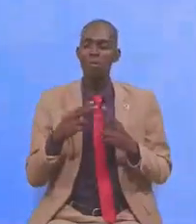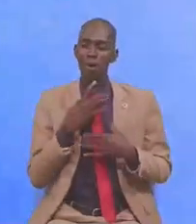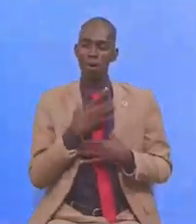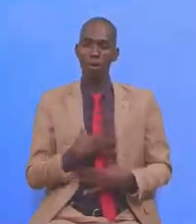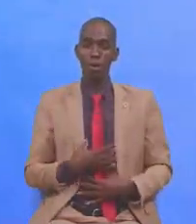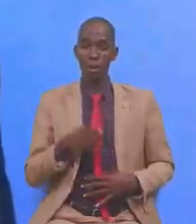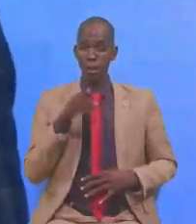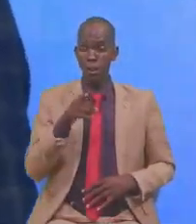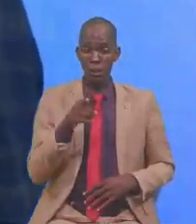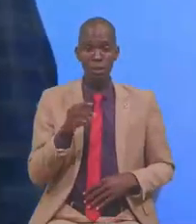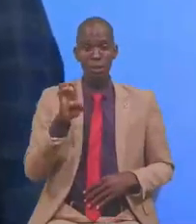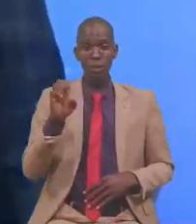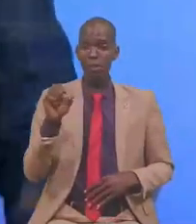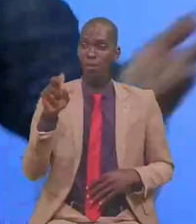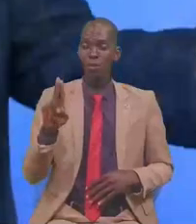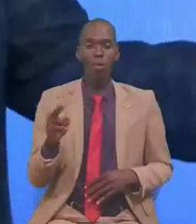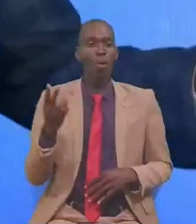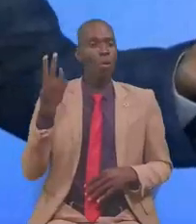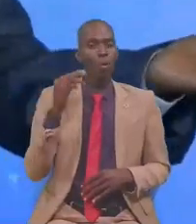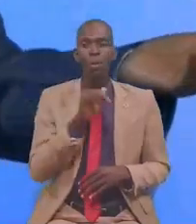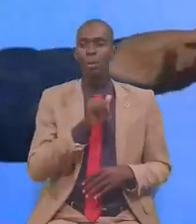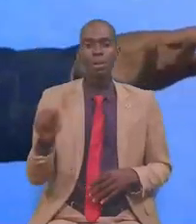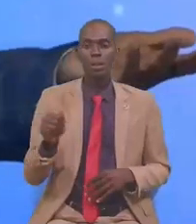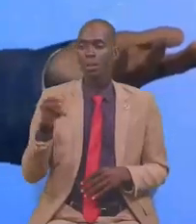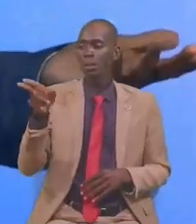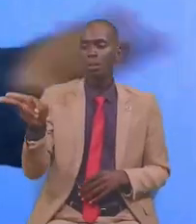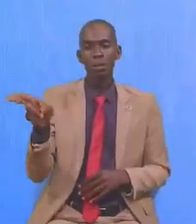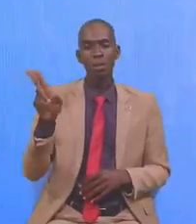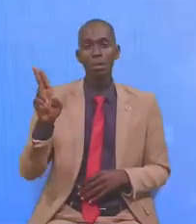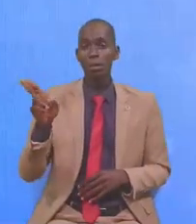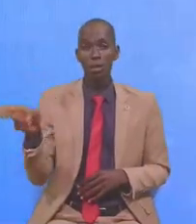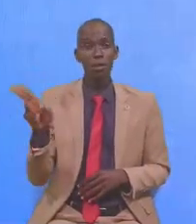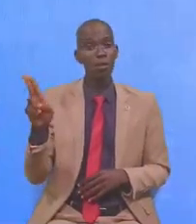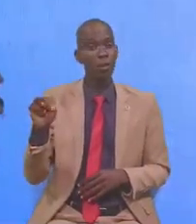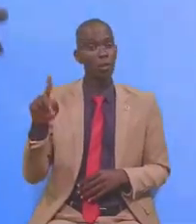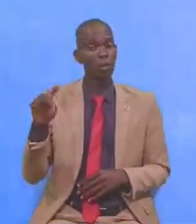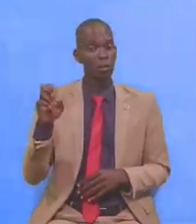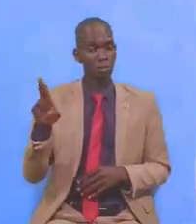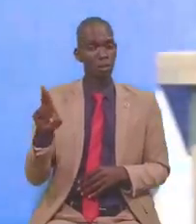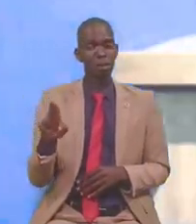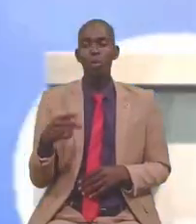il était un chasseur et pourrait sinon se procurer de la nourriture.